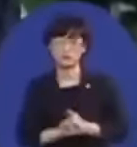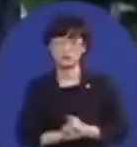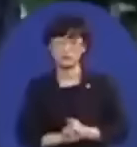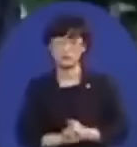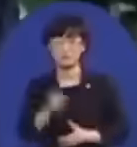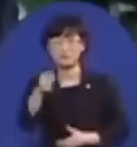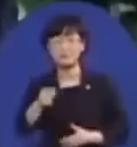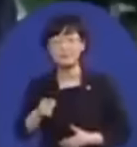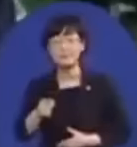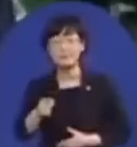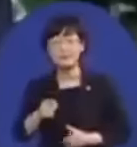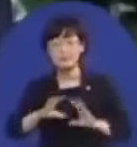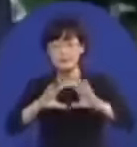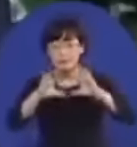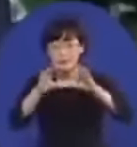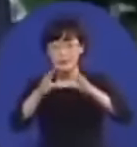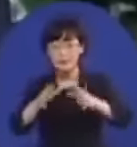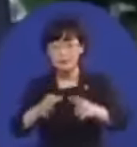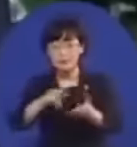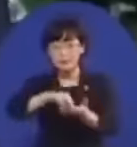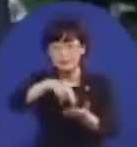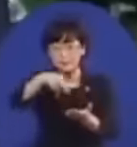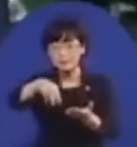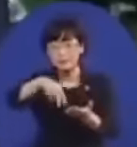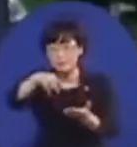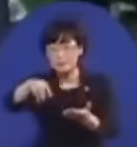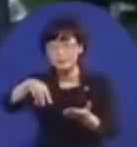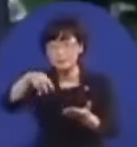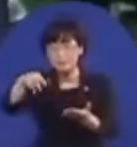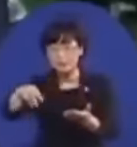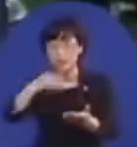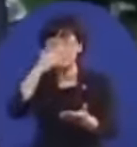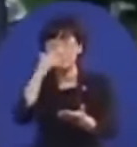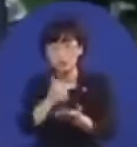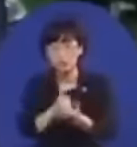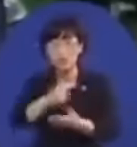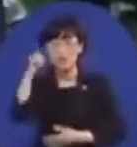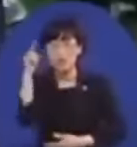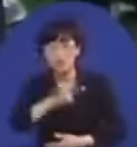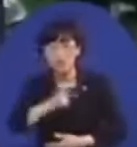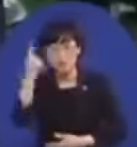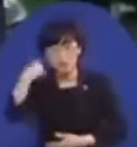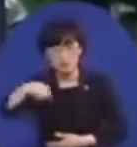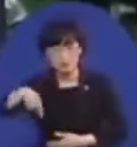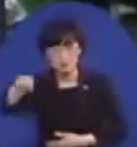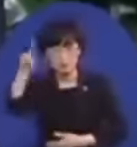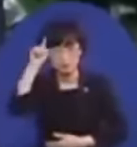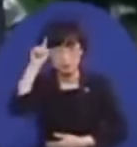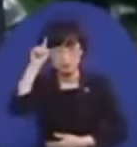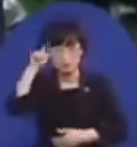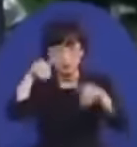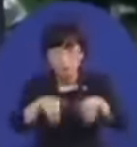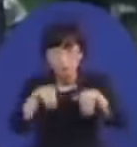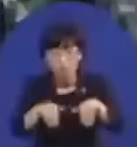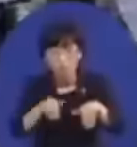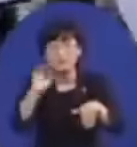이 세속과 방탕과 죄악과 지옥의 종이 되는